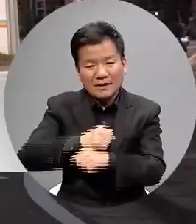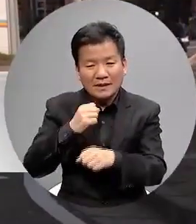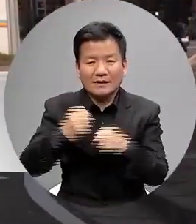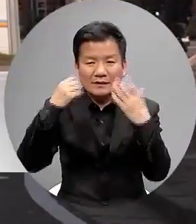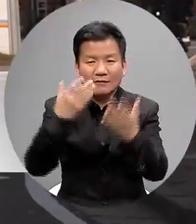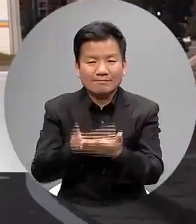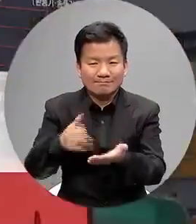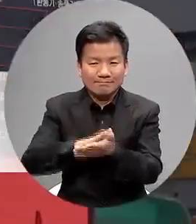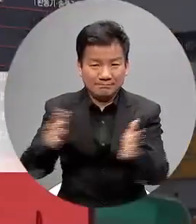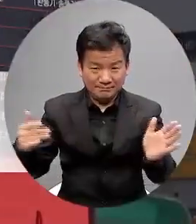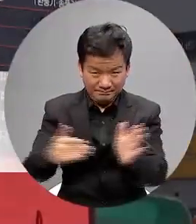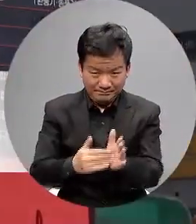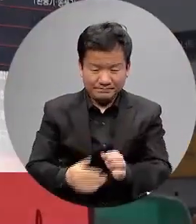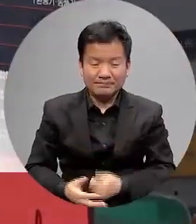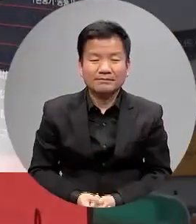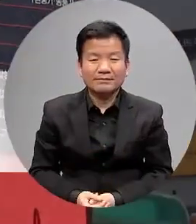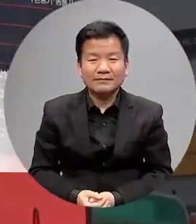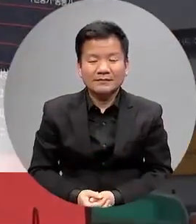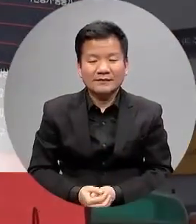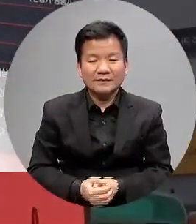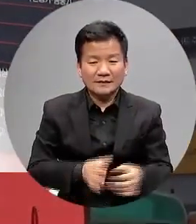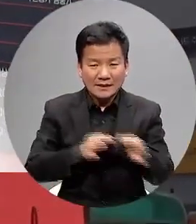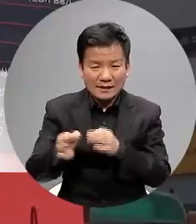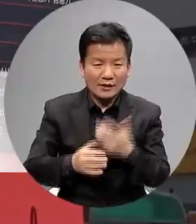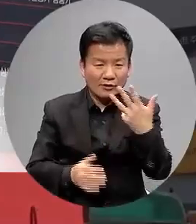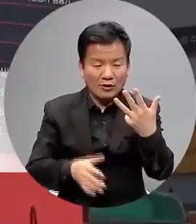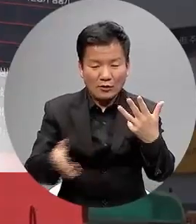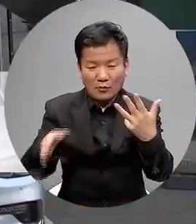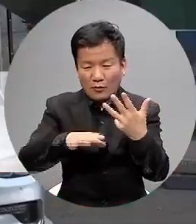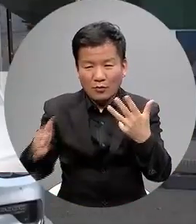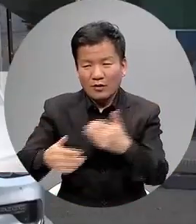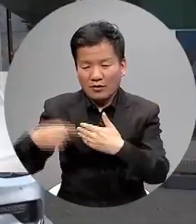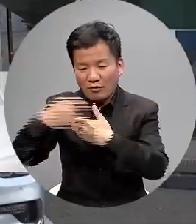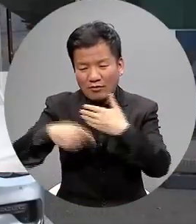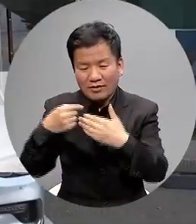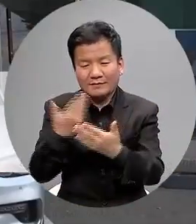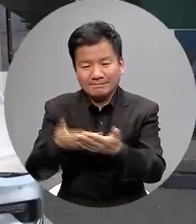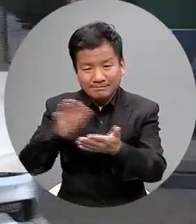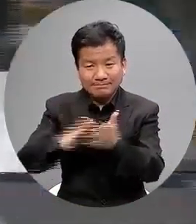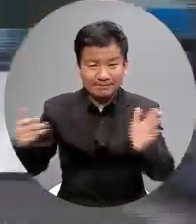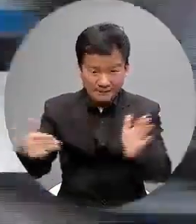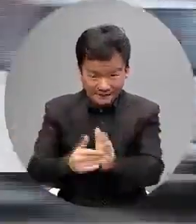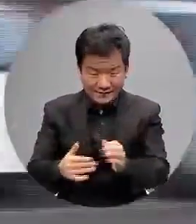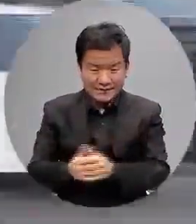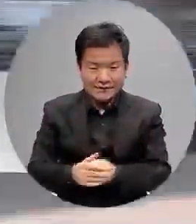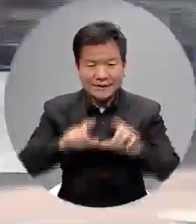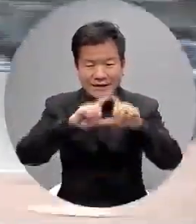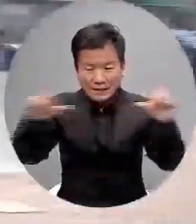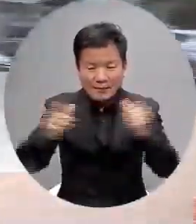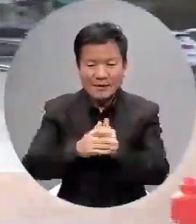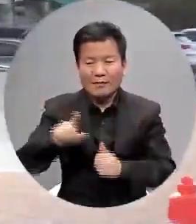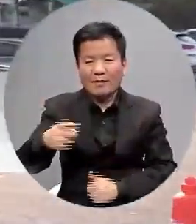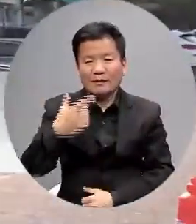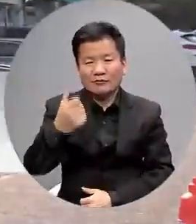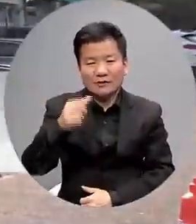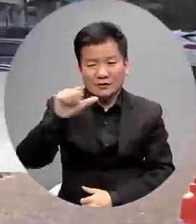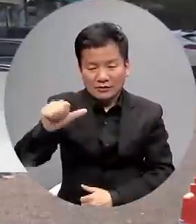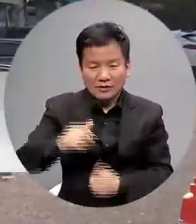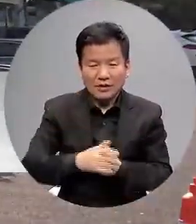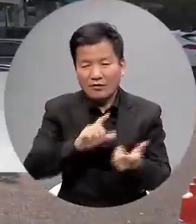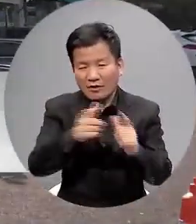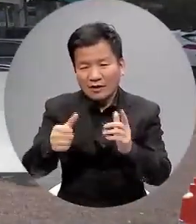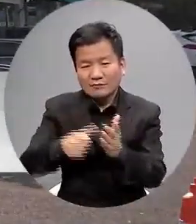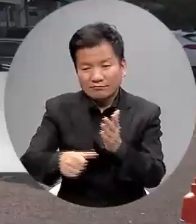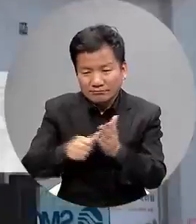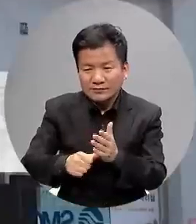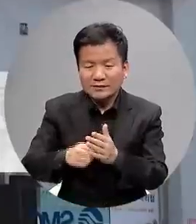단장을 맞쳤습니다 전포 여덟개 동에 오래된 외관을 새로 꾸미고 간판 백신 여덟 개와 각종